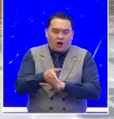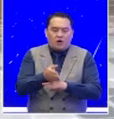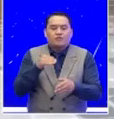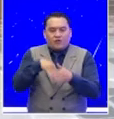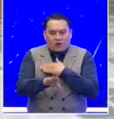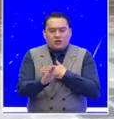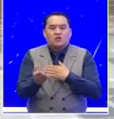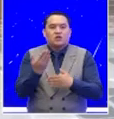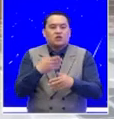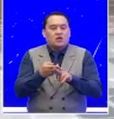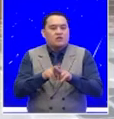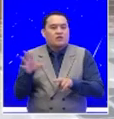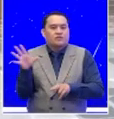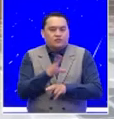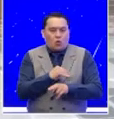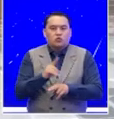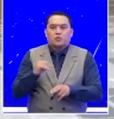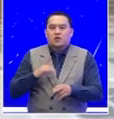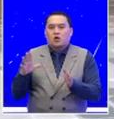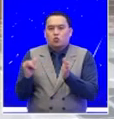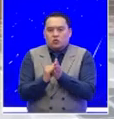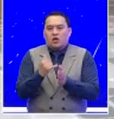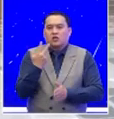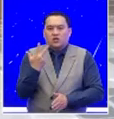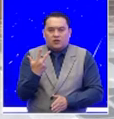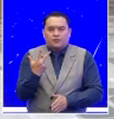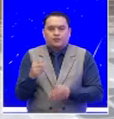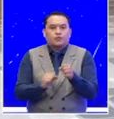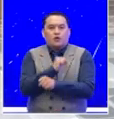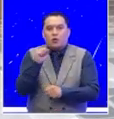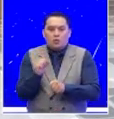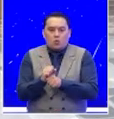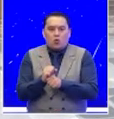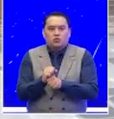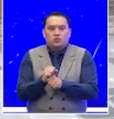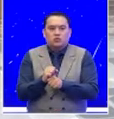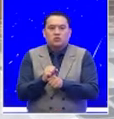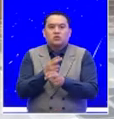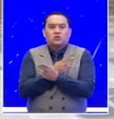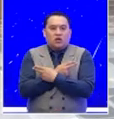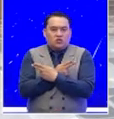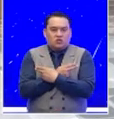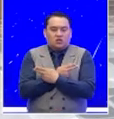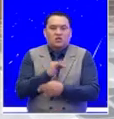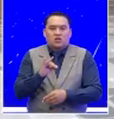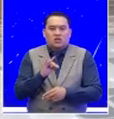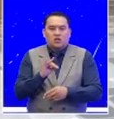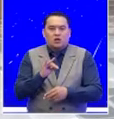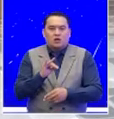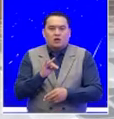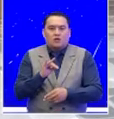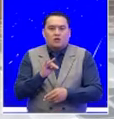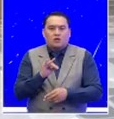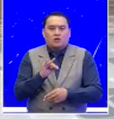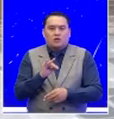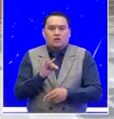этого мероприятия были установлены 3 блокпоста по периметру дачного массива. Кроме этого, во